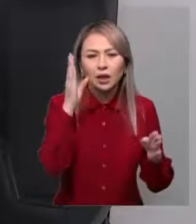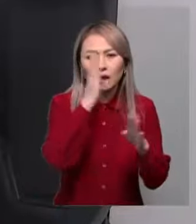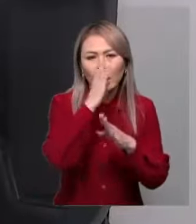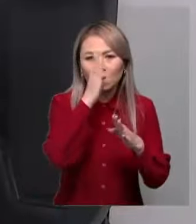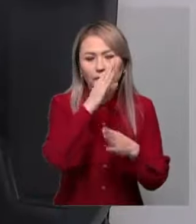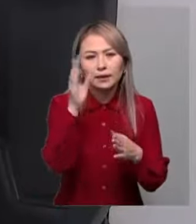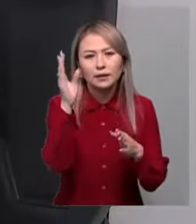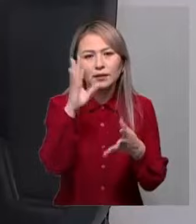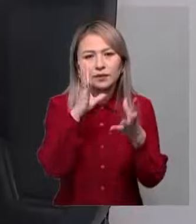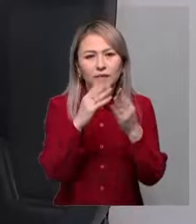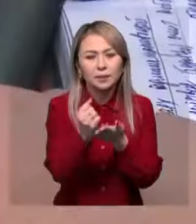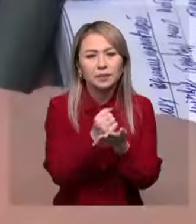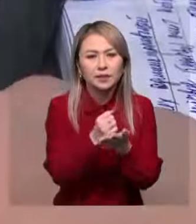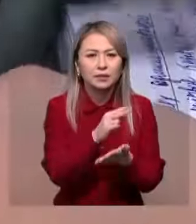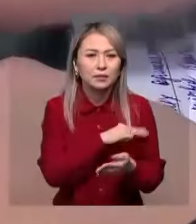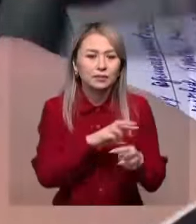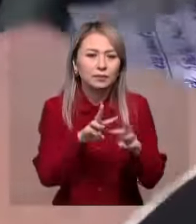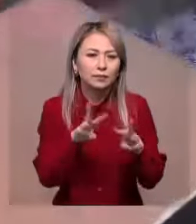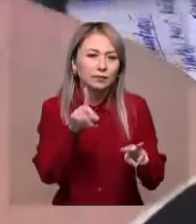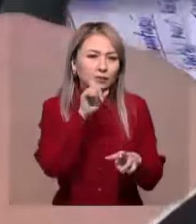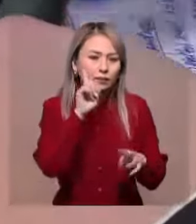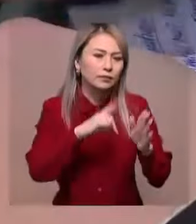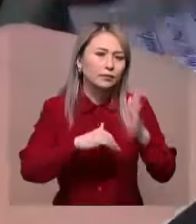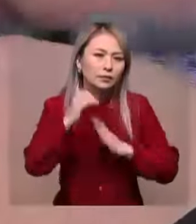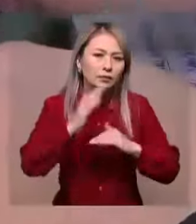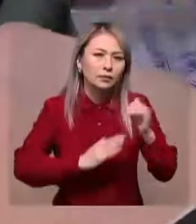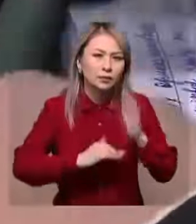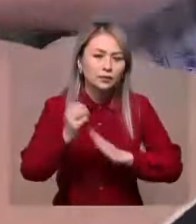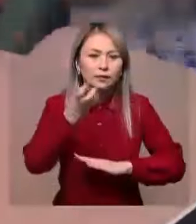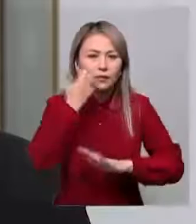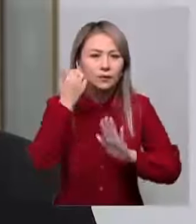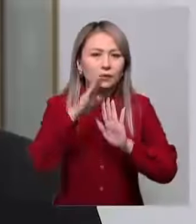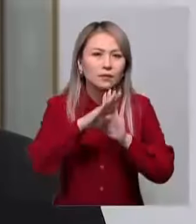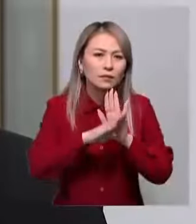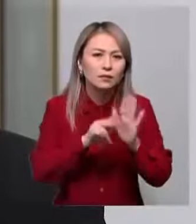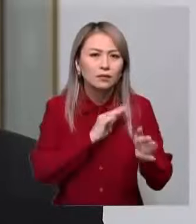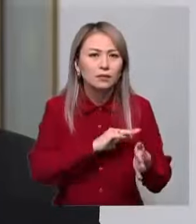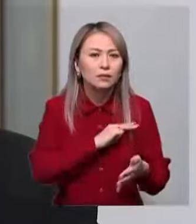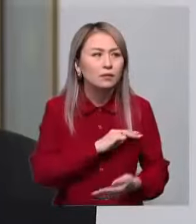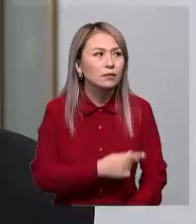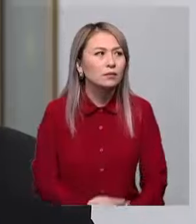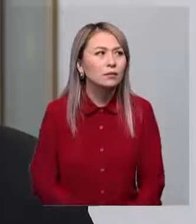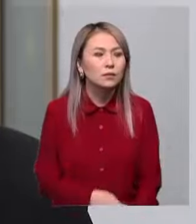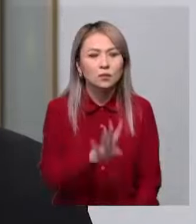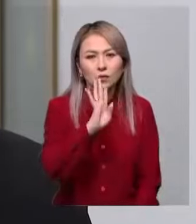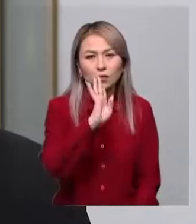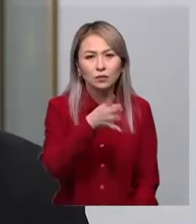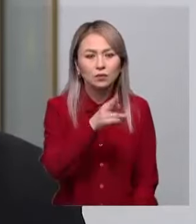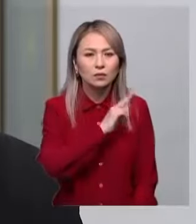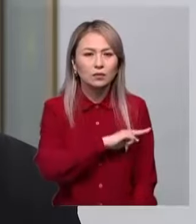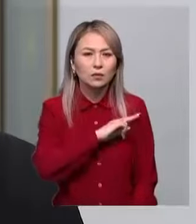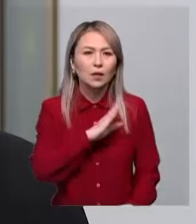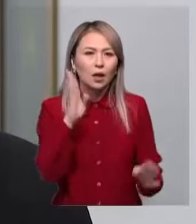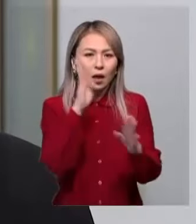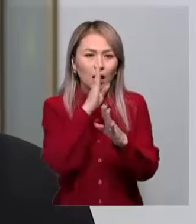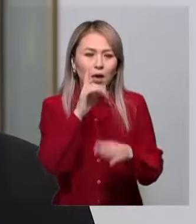табиғи ресурстар министрлігінде жұмыс істейді. Мұнда ол жастар практикасы бағдарламасы арқылы келіпті. 4 жыл бойы оқыған мамандығым экология,